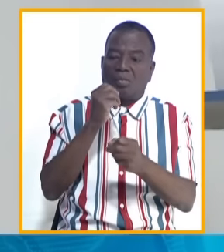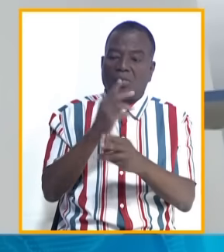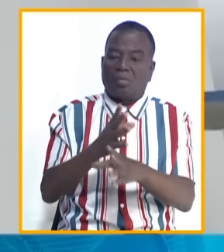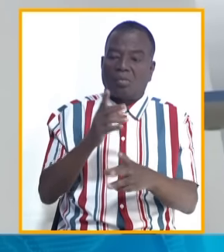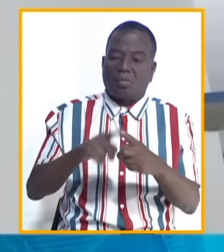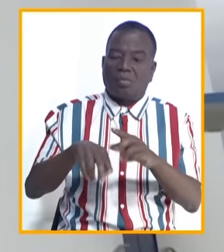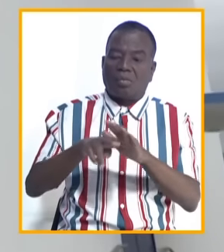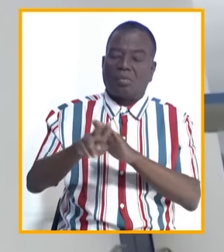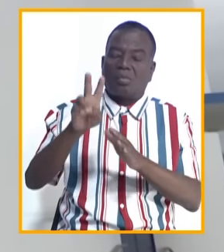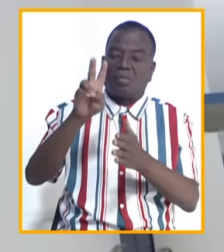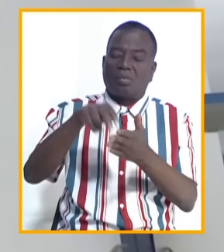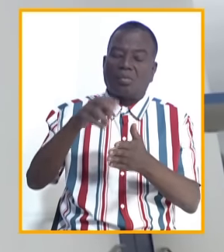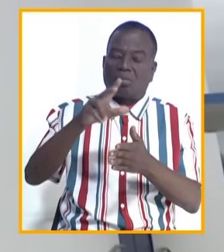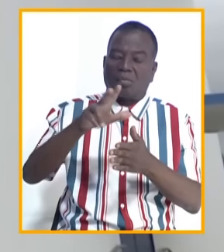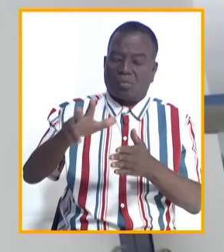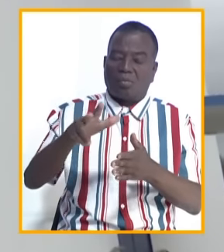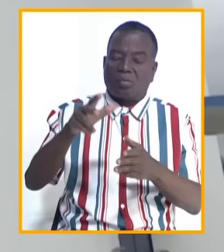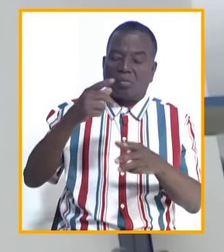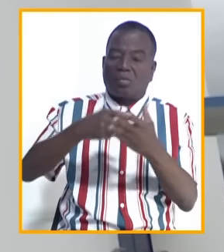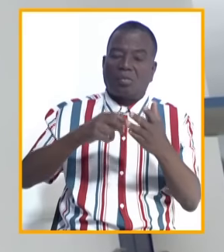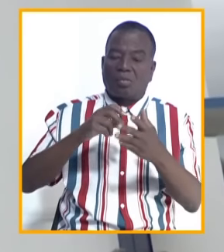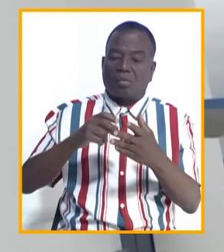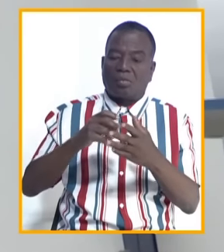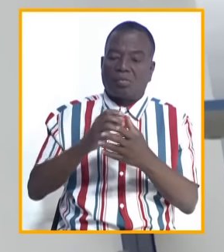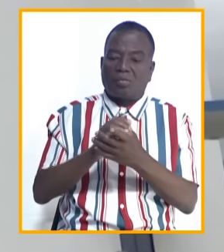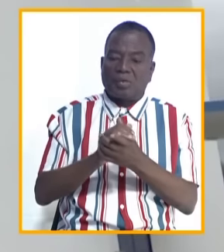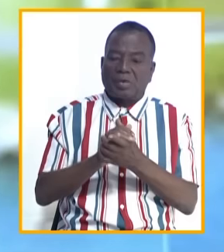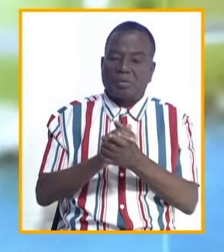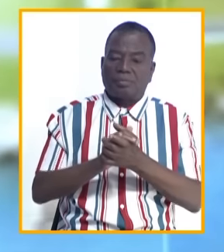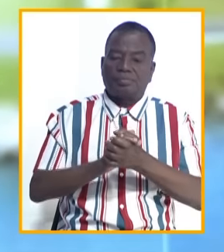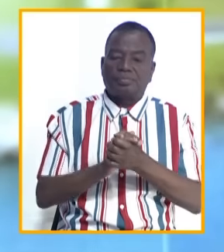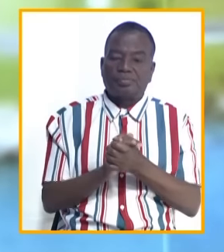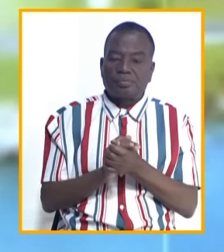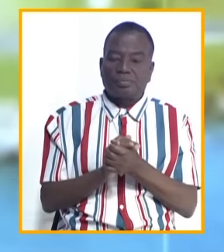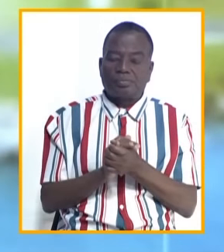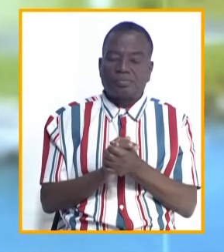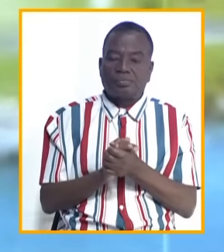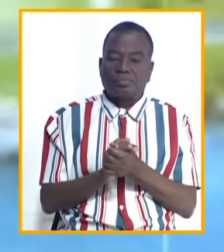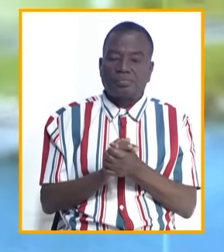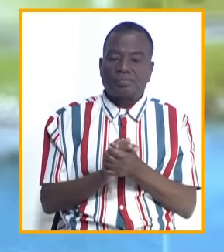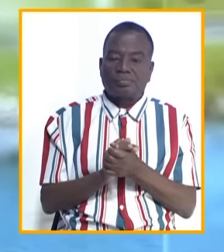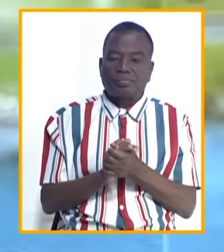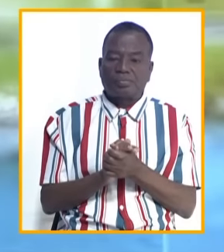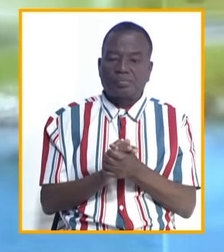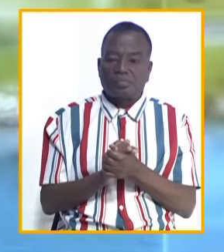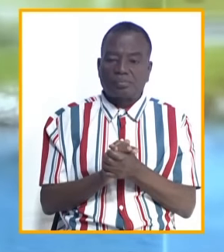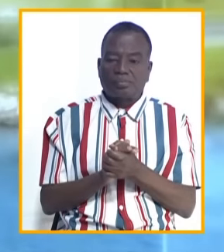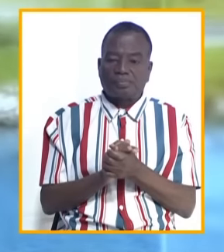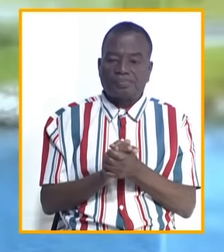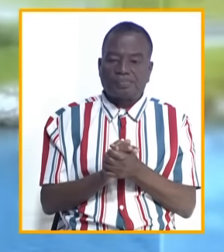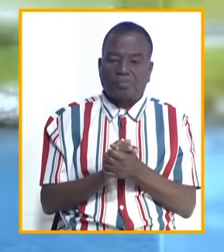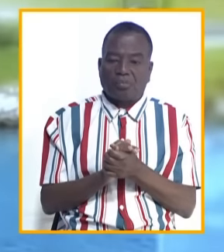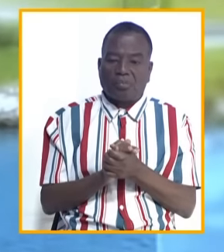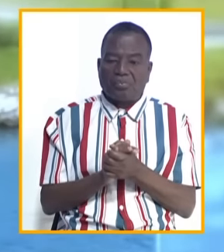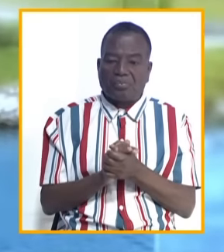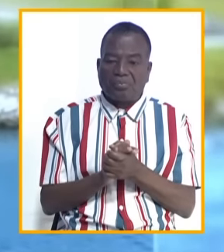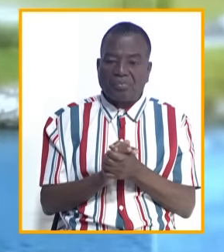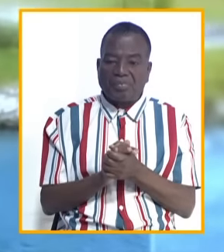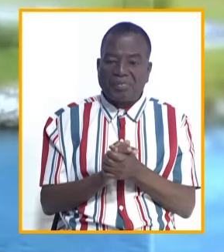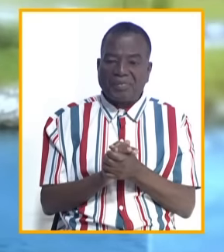grâce à un investissement de 3 milliards de francs CFA du gouvernement. Un reportage signé Léon Proukwame et